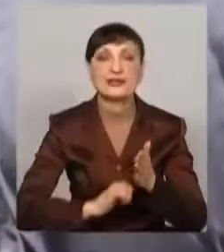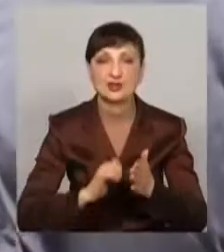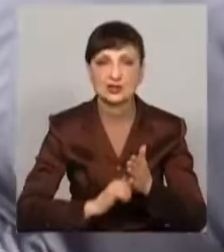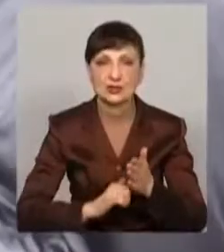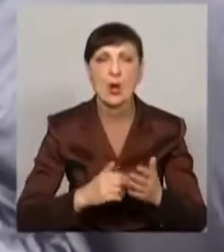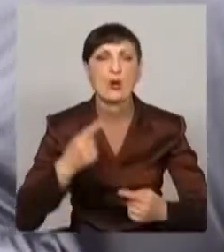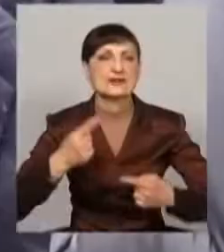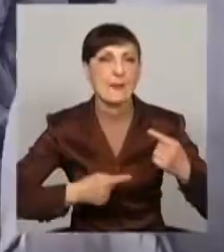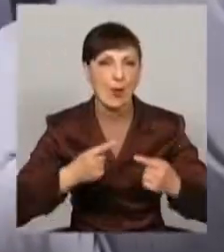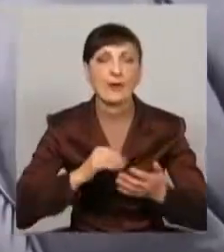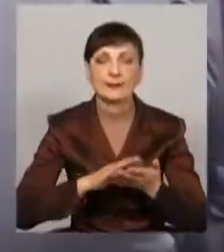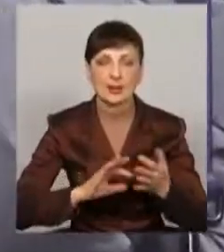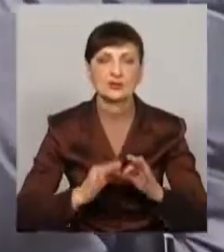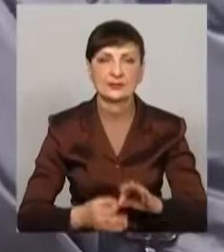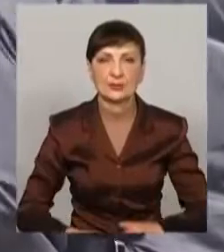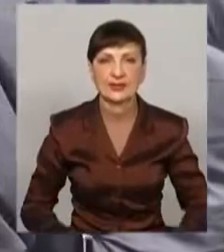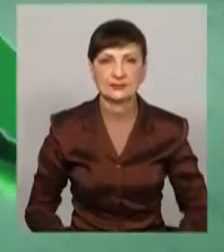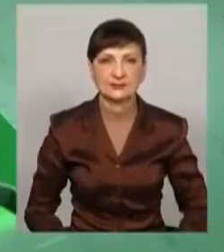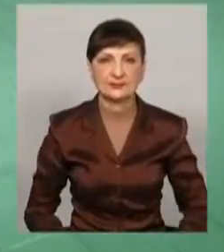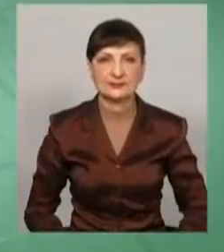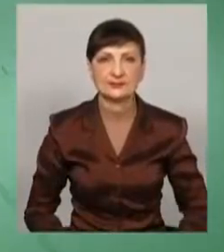жилищном споре в материале нашего корреспондента.